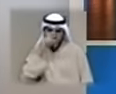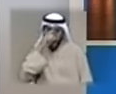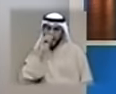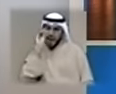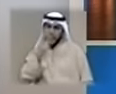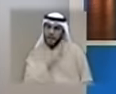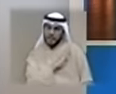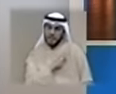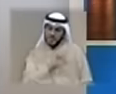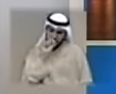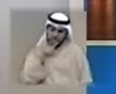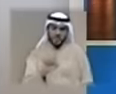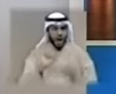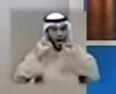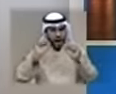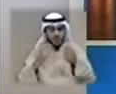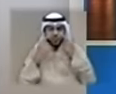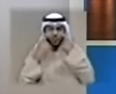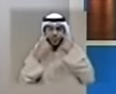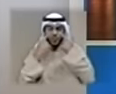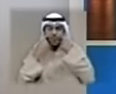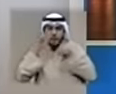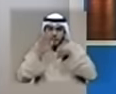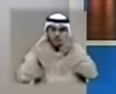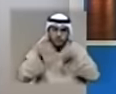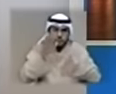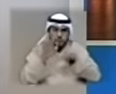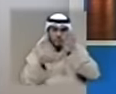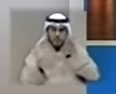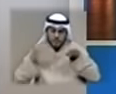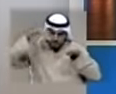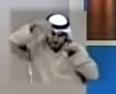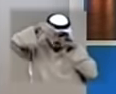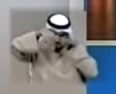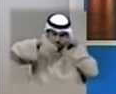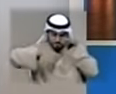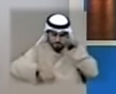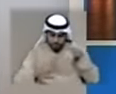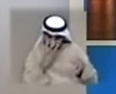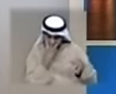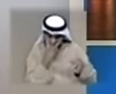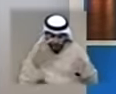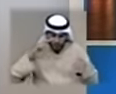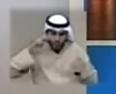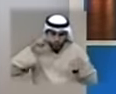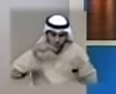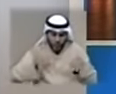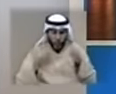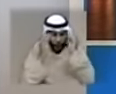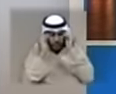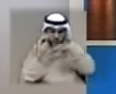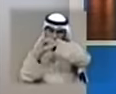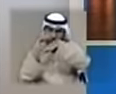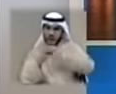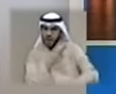البحرية لإرسال فريق مختص من الغواصين المحترفين للتعرف والتعامل مع الأهداف المشبوهة والتي